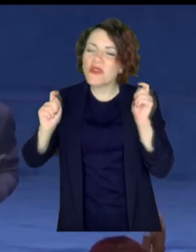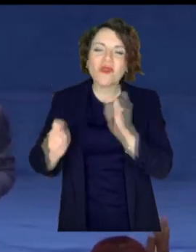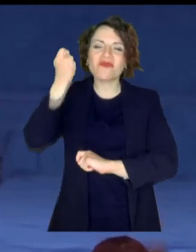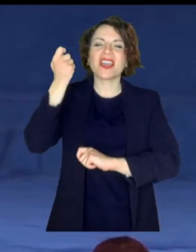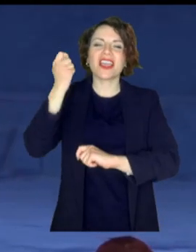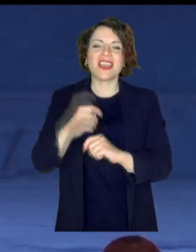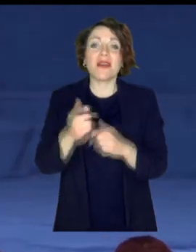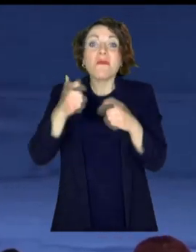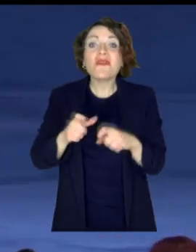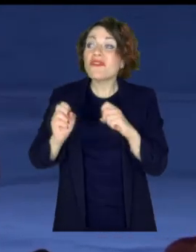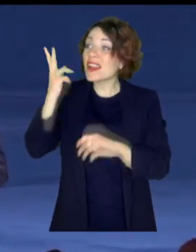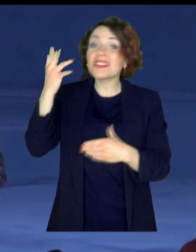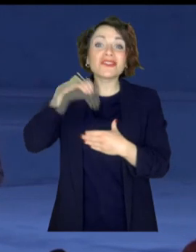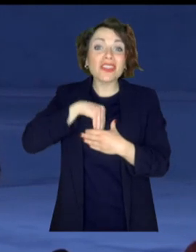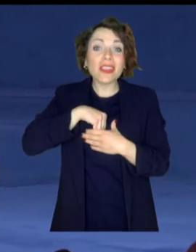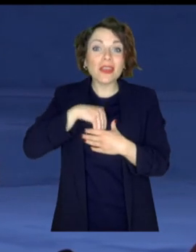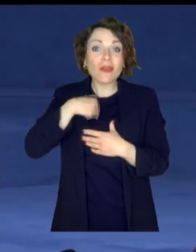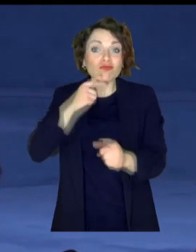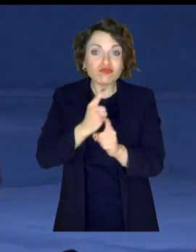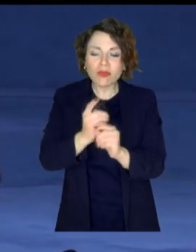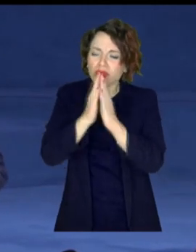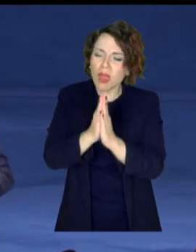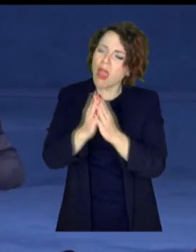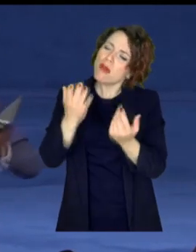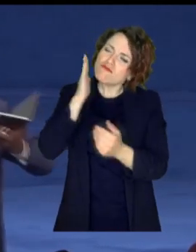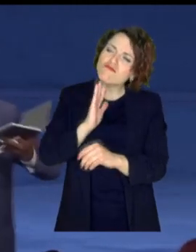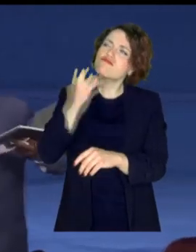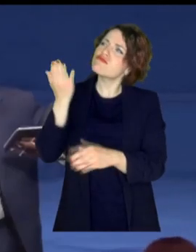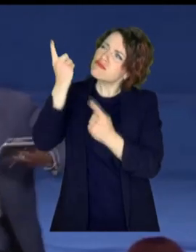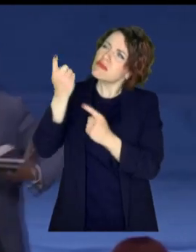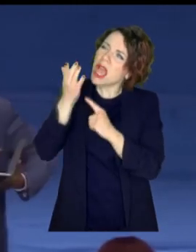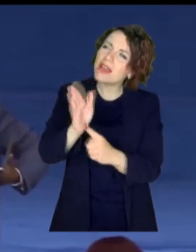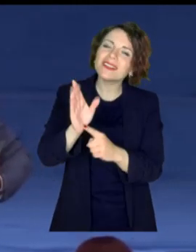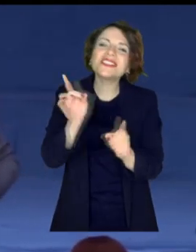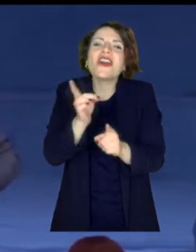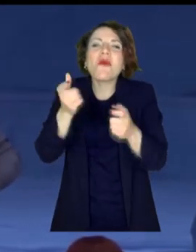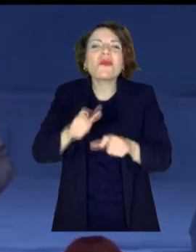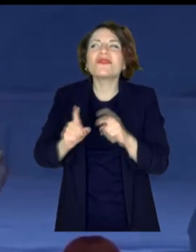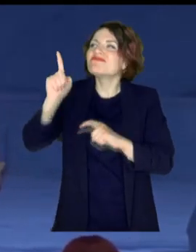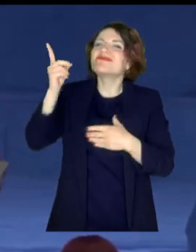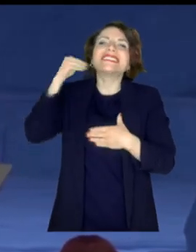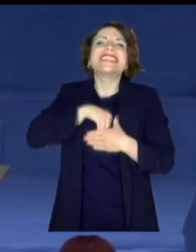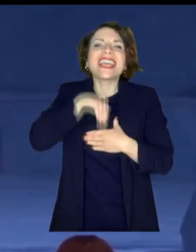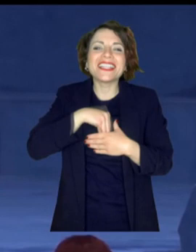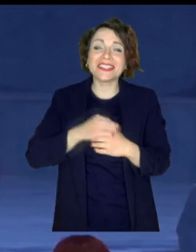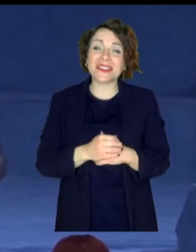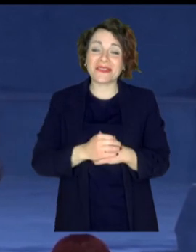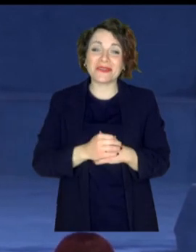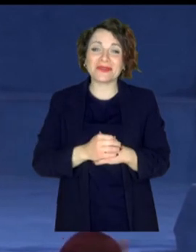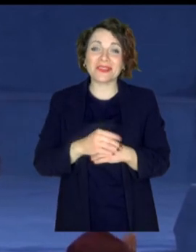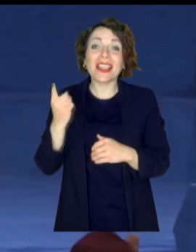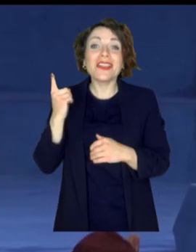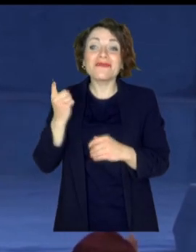me. Non devo pregare che Dio si manifesti. No, perché risiede in me, vive in me,